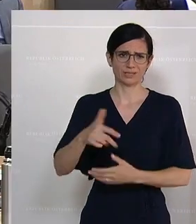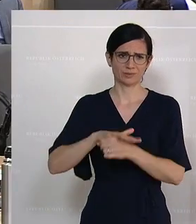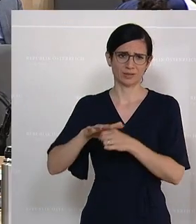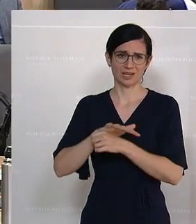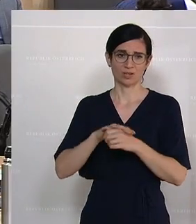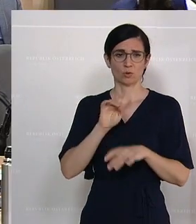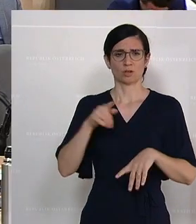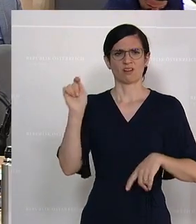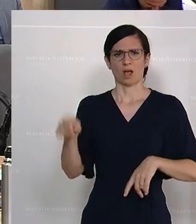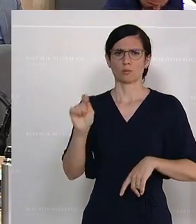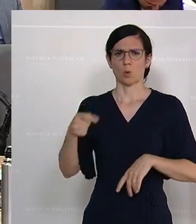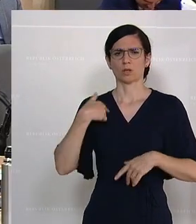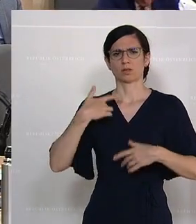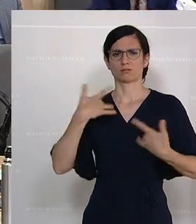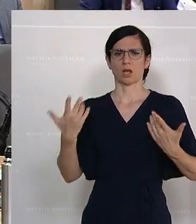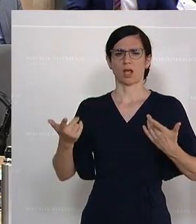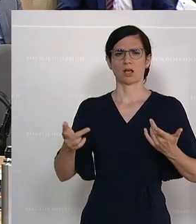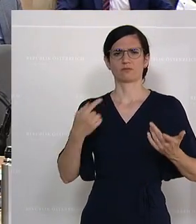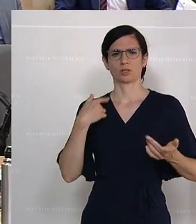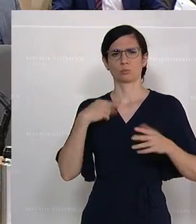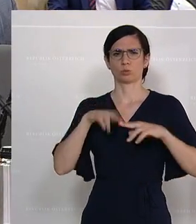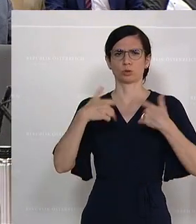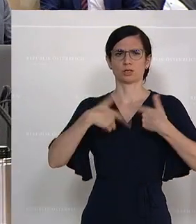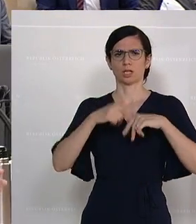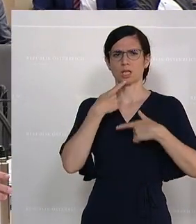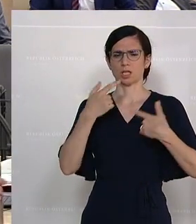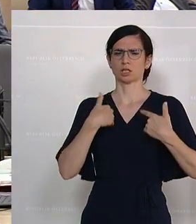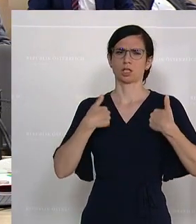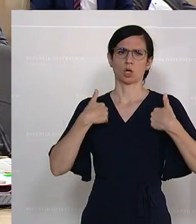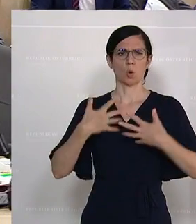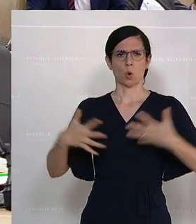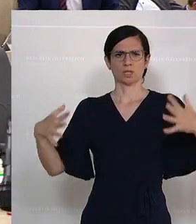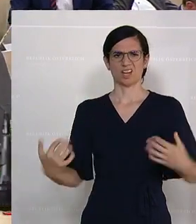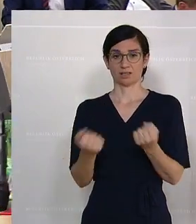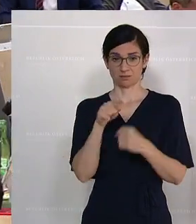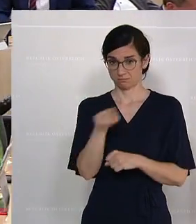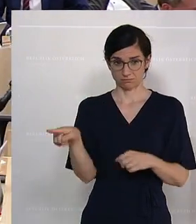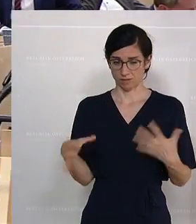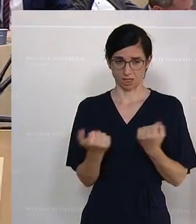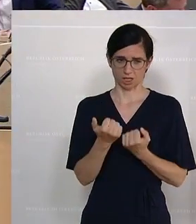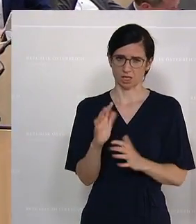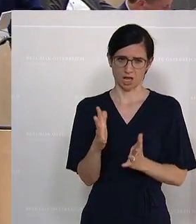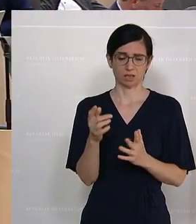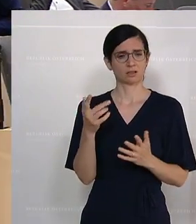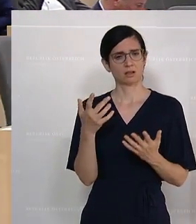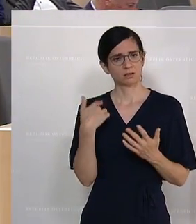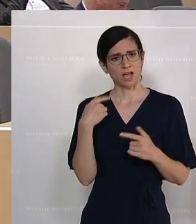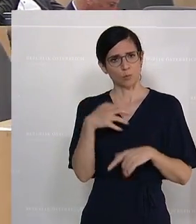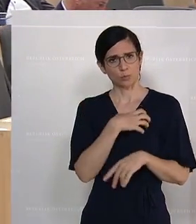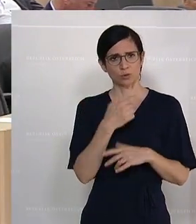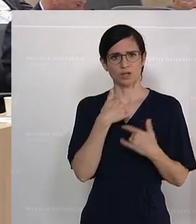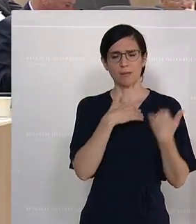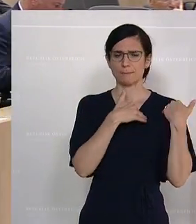als abgeordneter ändern in den bundesländern als die großen retter sie sind nicht direkt dass sie sind die im endeffekt die bürger